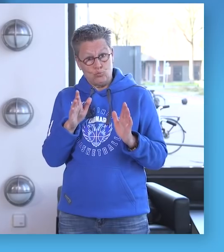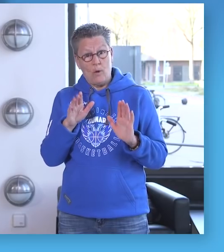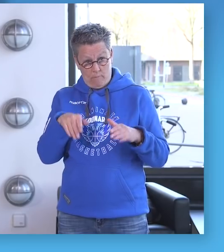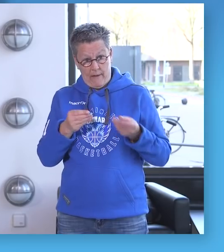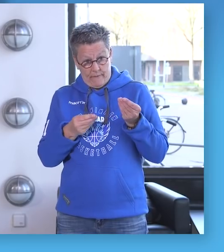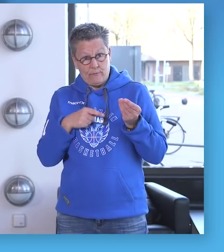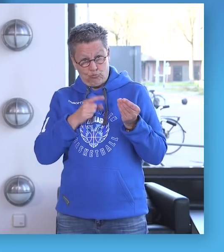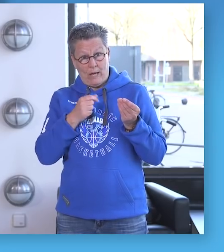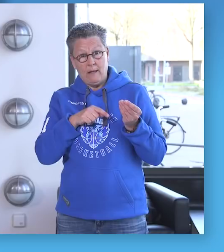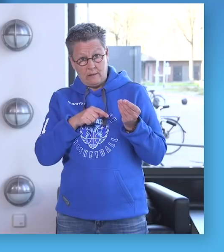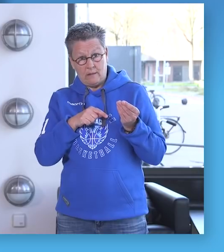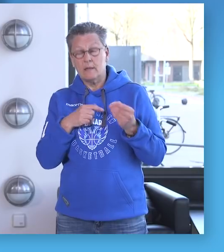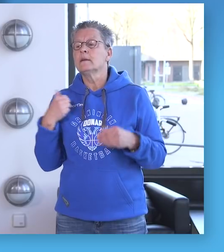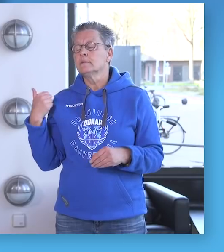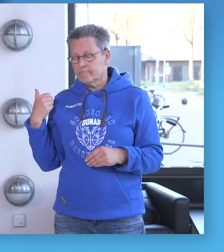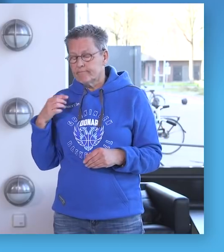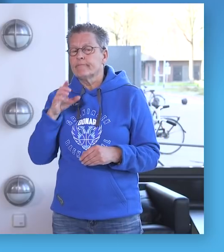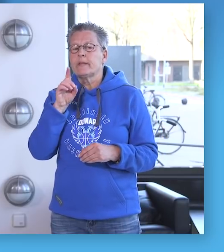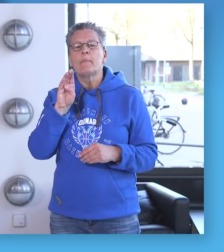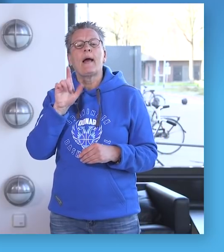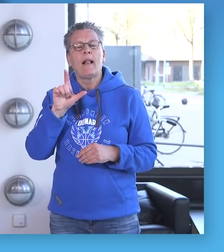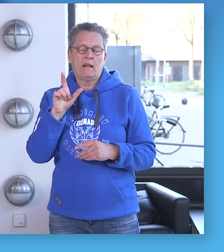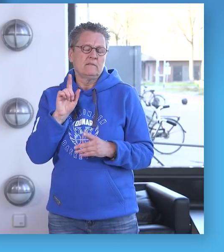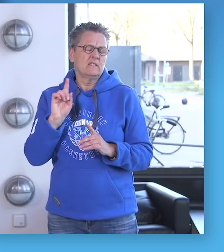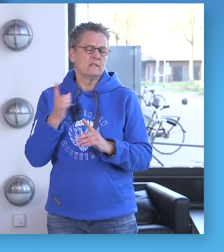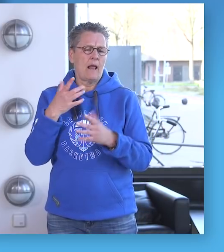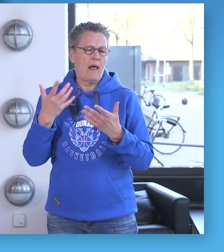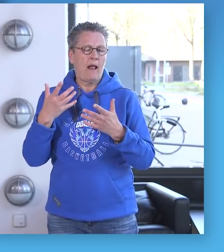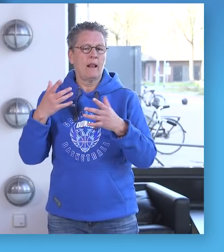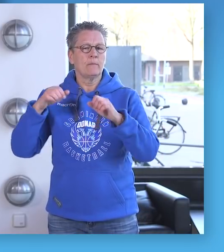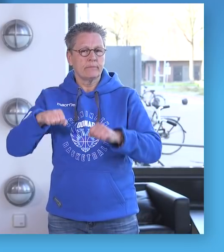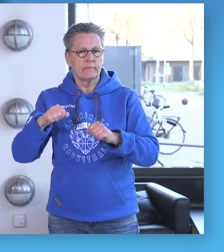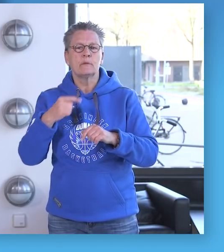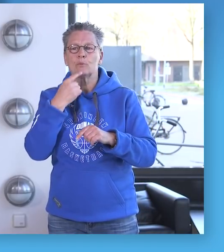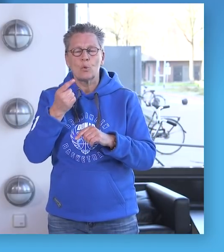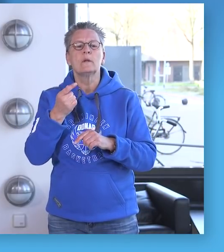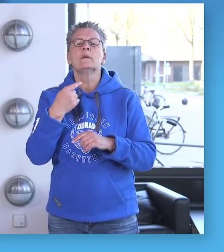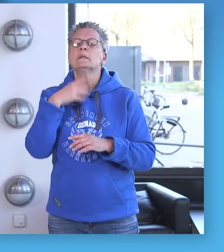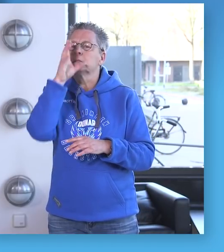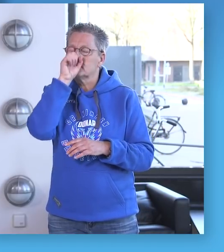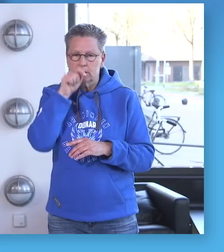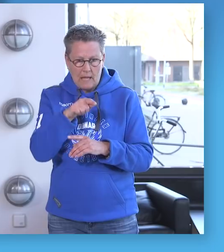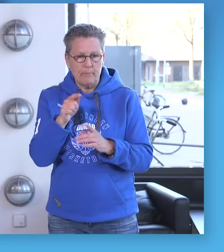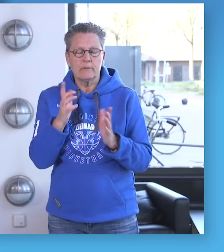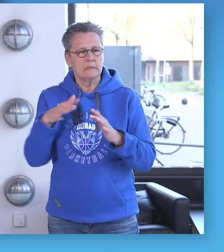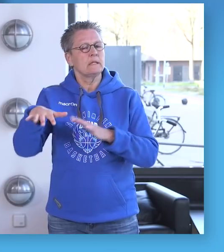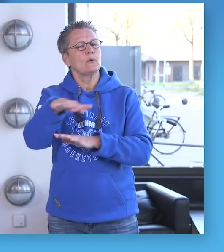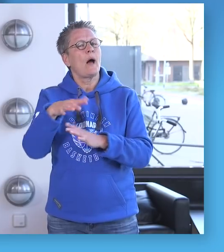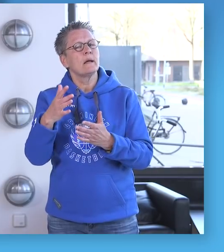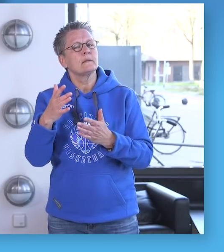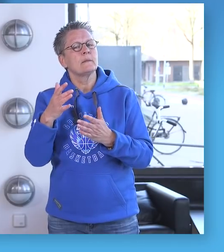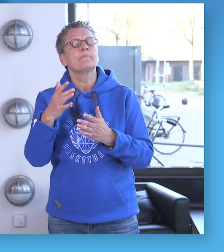Ja, we waren vrij snel uit ook in de DBL. Los van het feit dat het natuurlijk onder het NBB valt, snap ik wel. Maar... Kijk, je